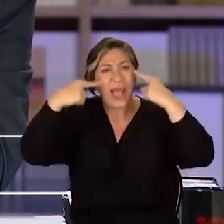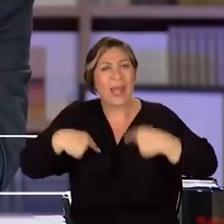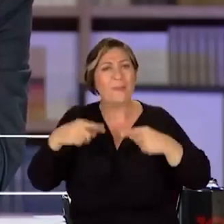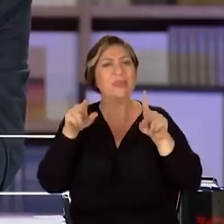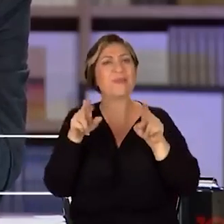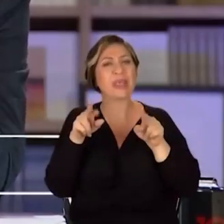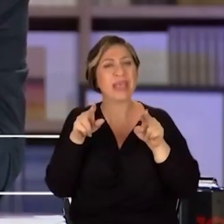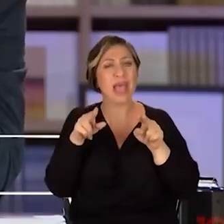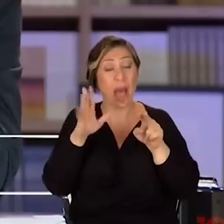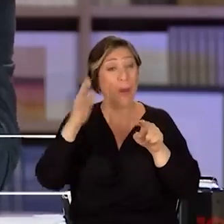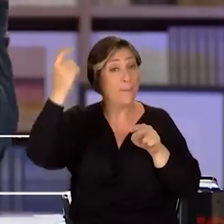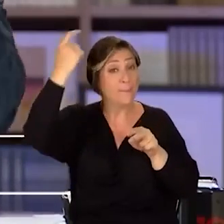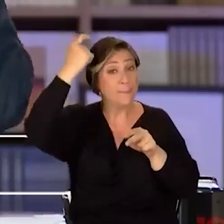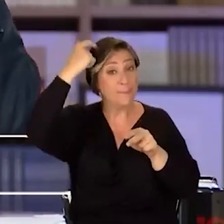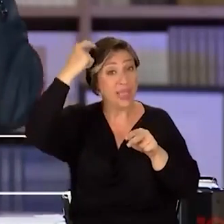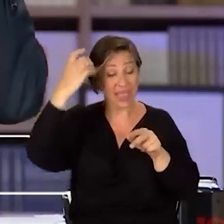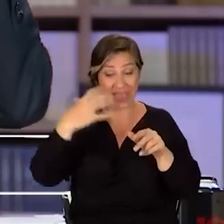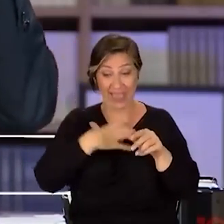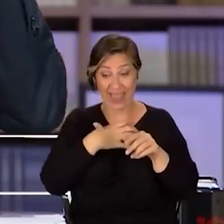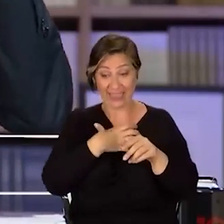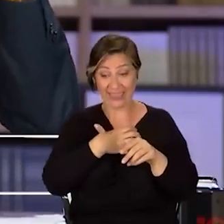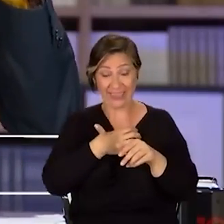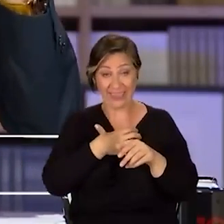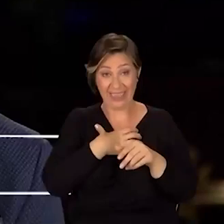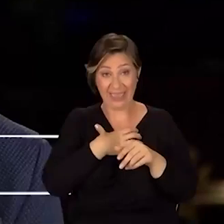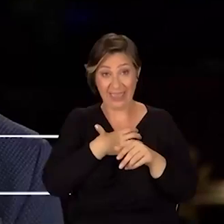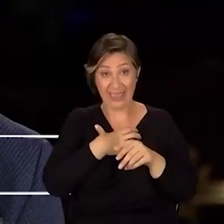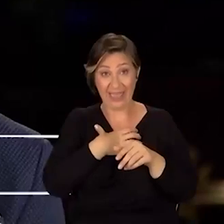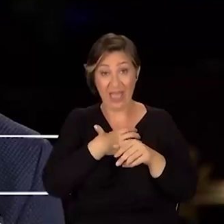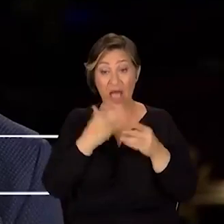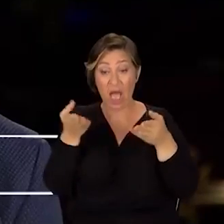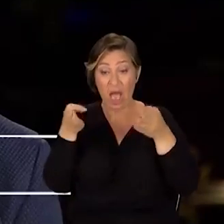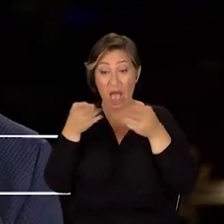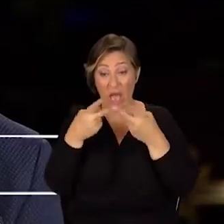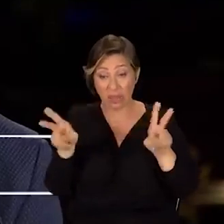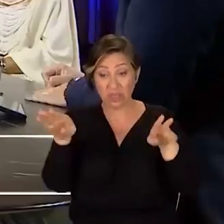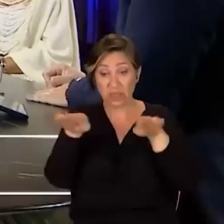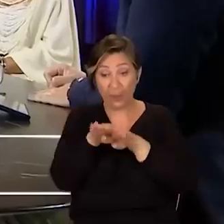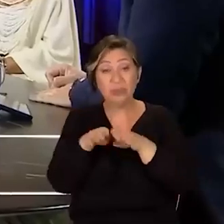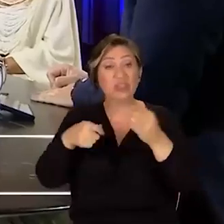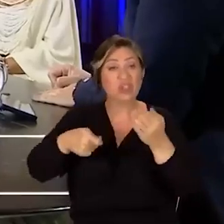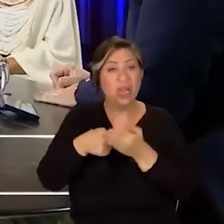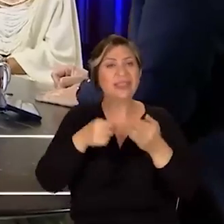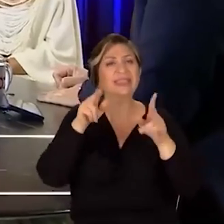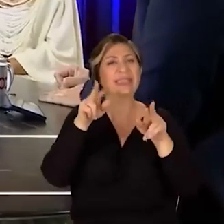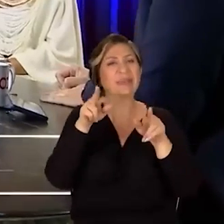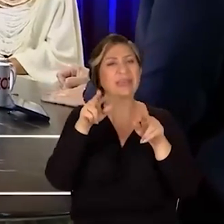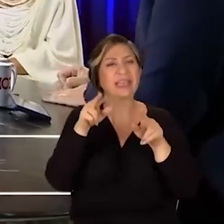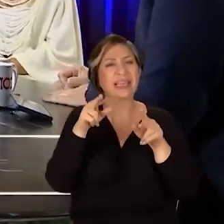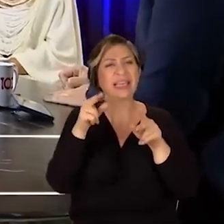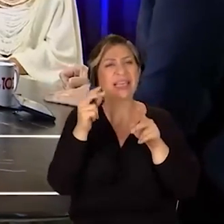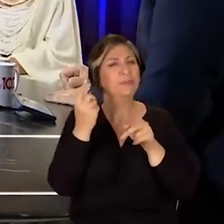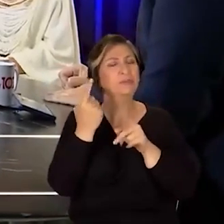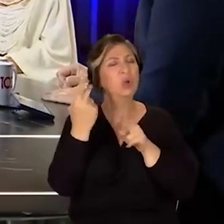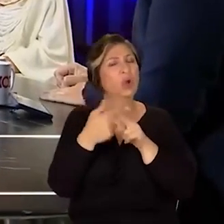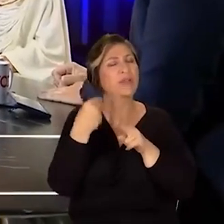Giriyor. Zaten. Ama beyin de yani beyin kendisini açıp kapatmak, şarj etmek vesaire yani şeyden